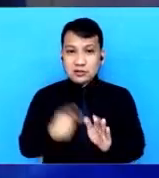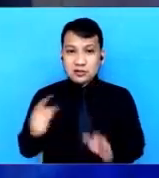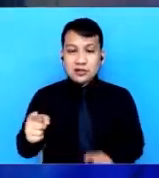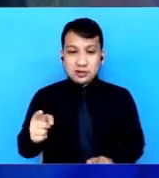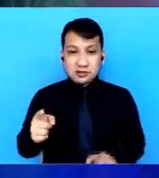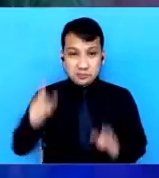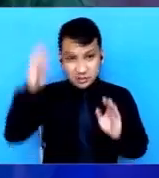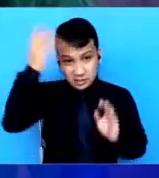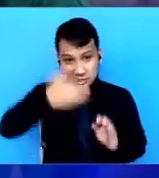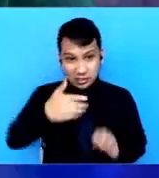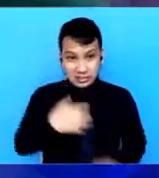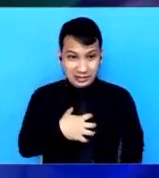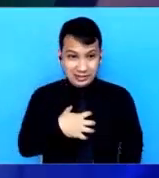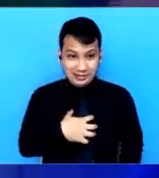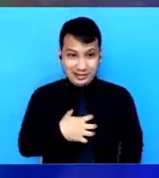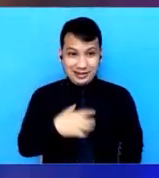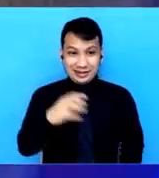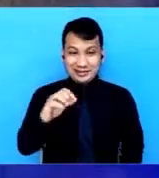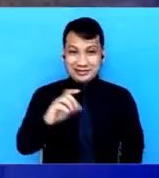Man.